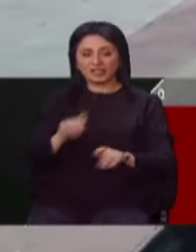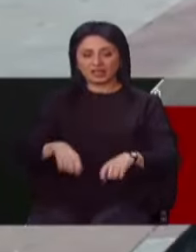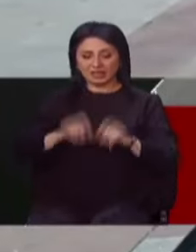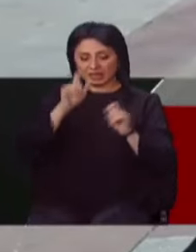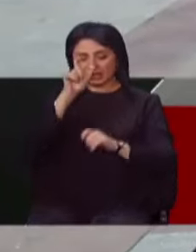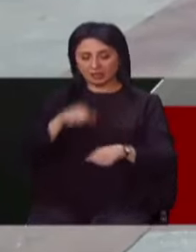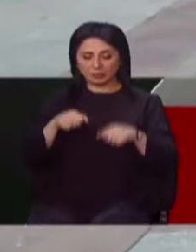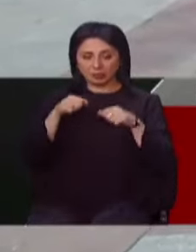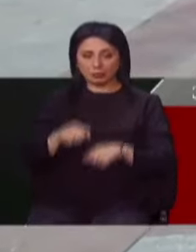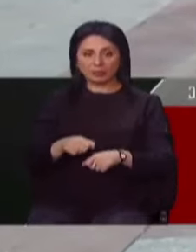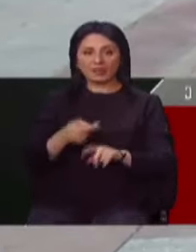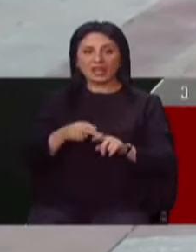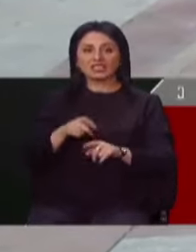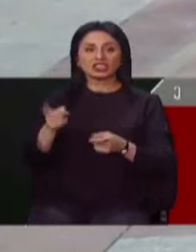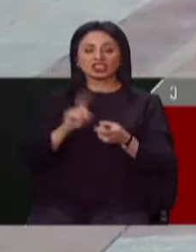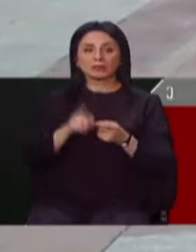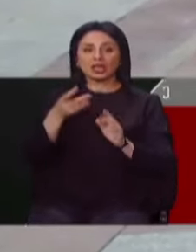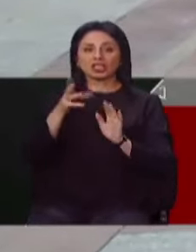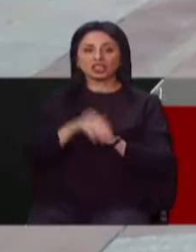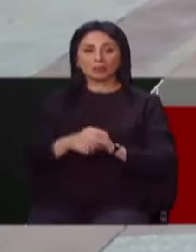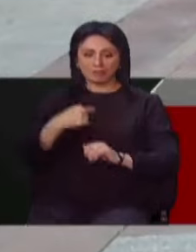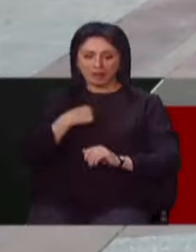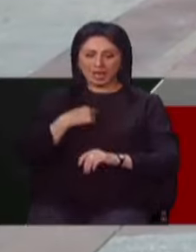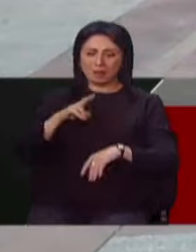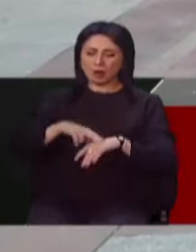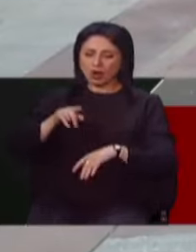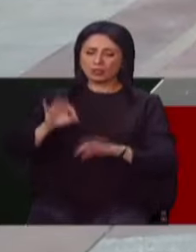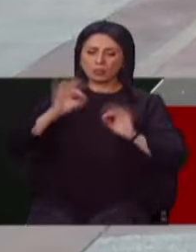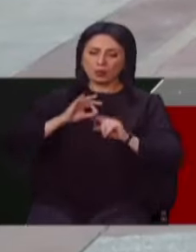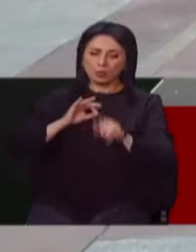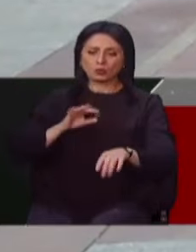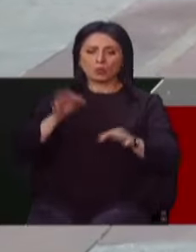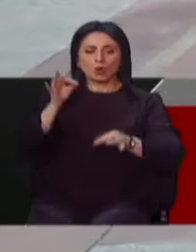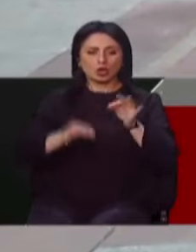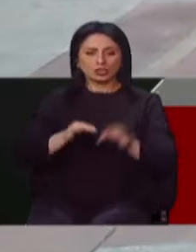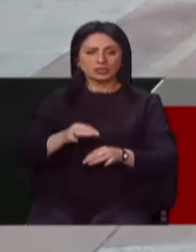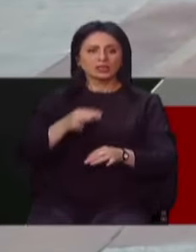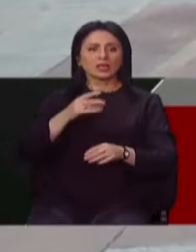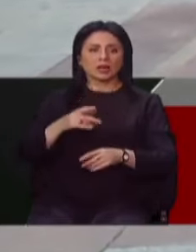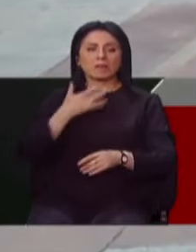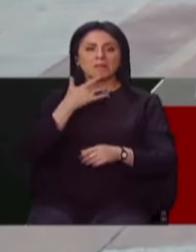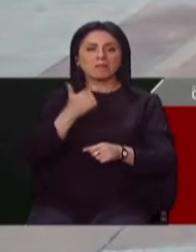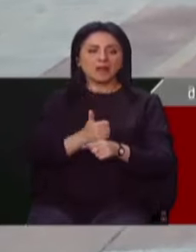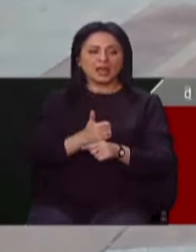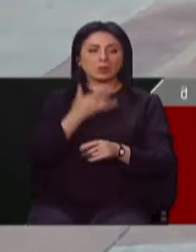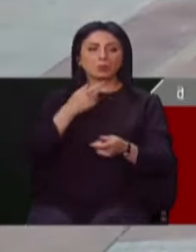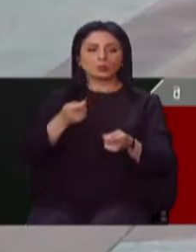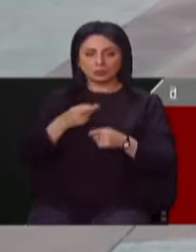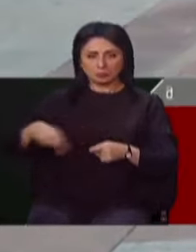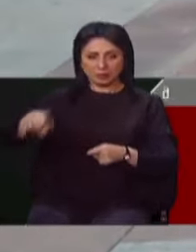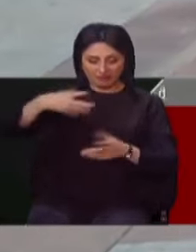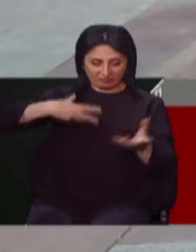დაარღვევს ადამიანის უფლებებს. ეს შეეხება მათ შორის პოლიციელებს, პროკურორებს, მოსამართლეებს, მერებს, მუნიციპალიტეტის